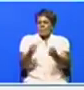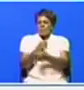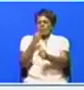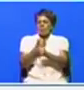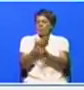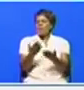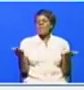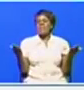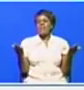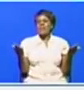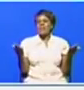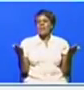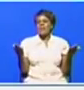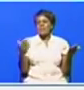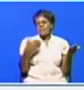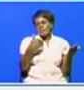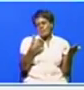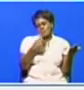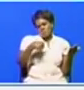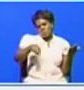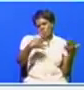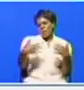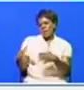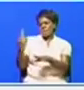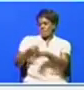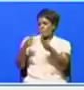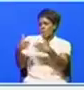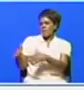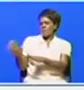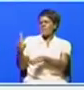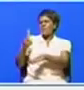lolote, ikabidi tumeondoka. Wakati tulikuwa tunaondoka,